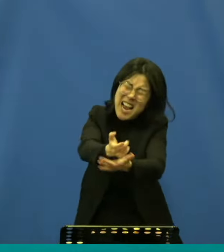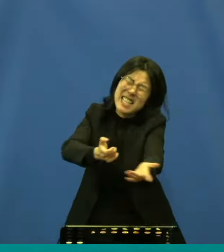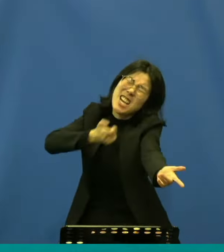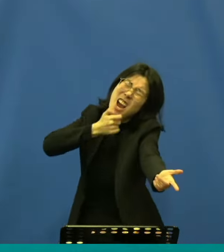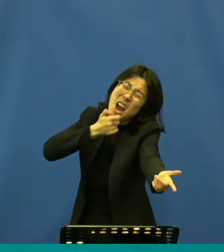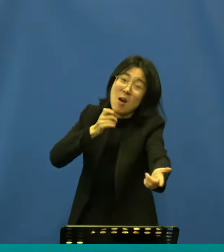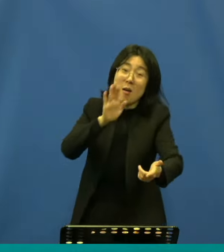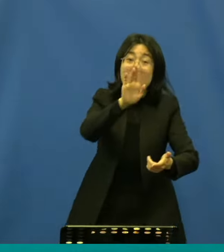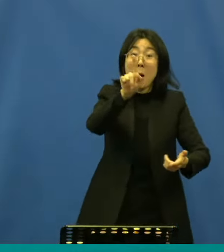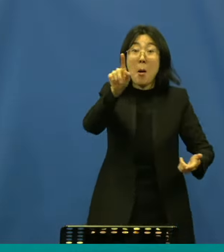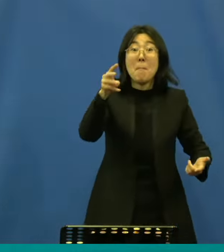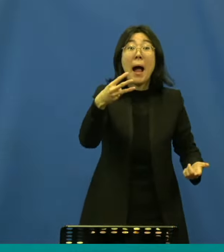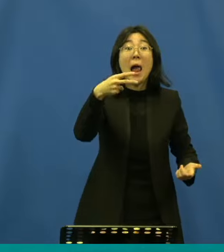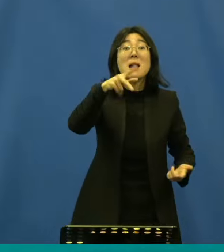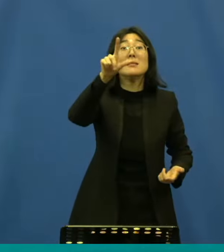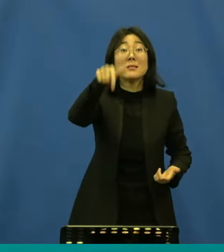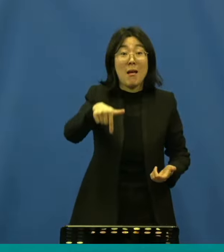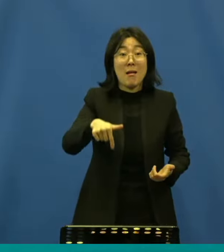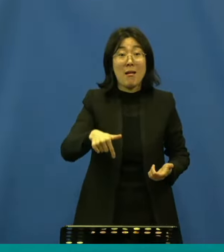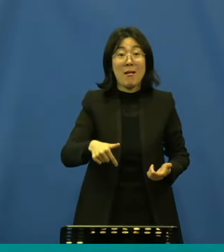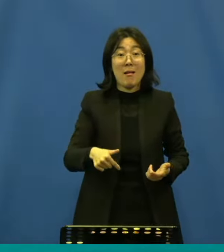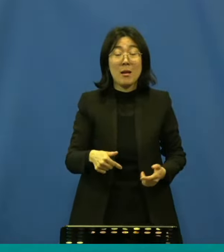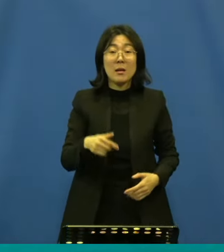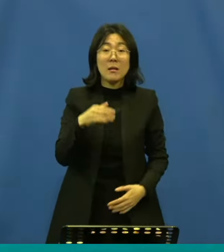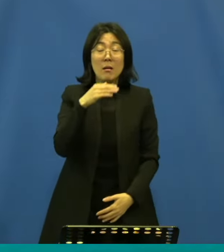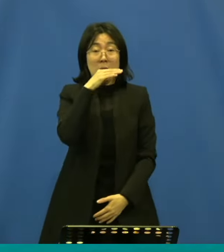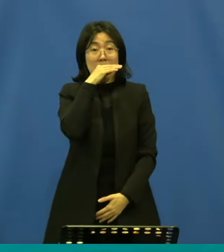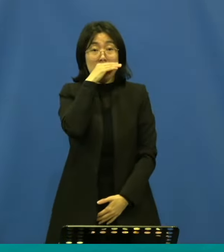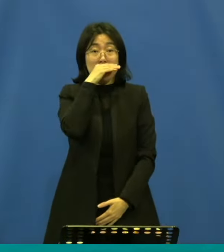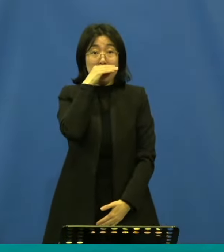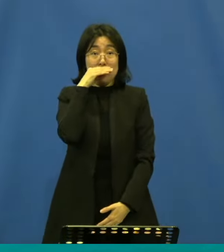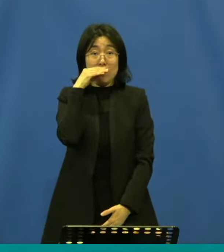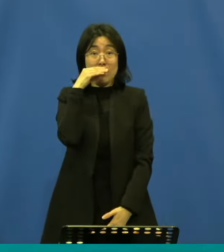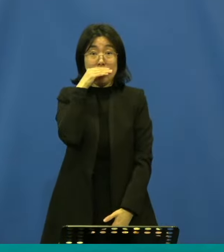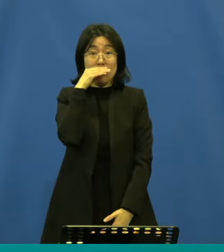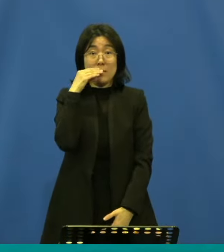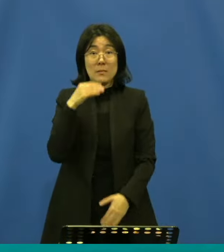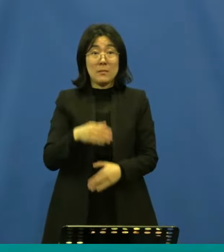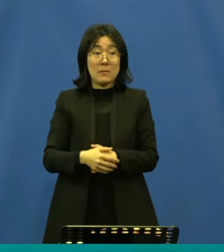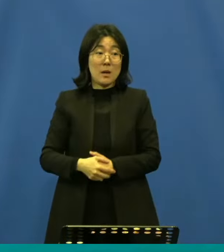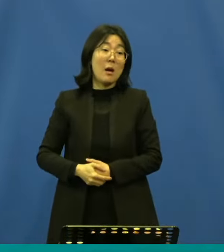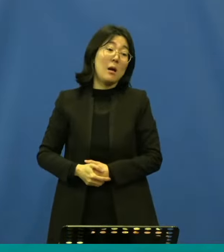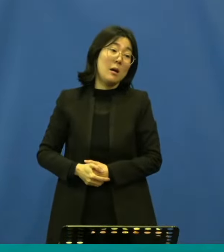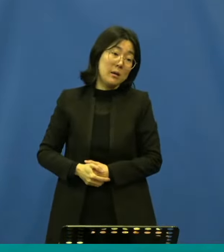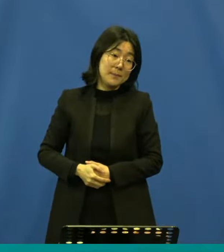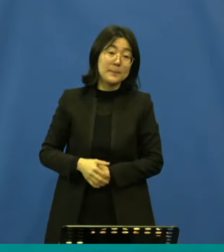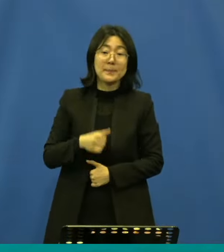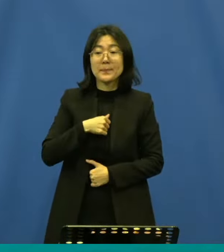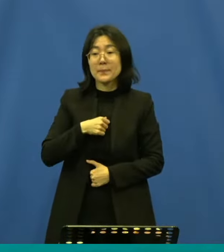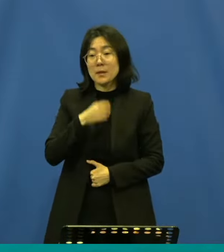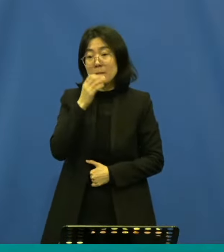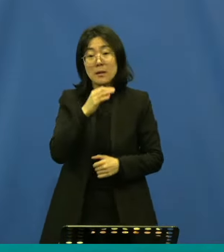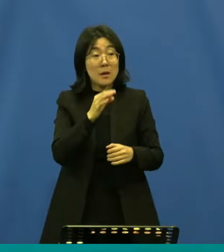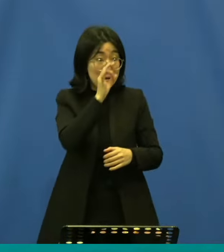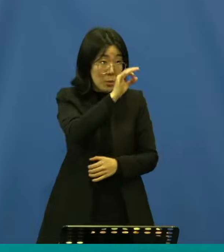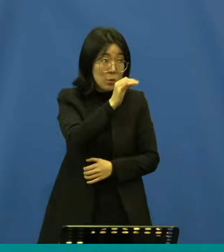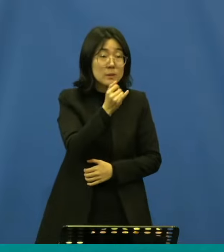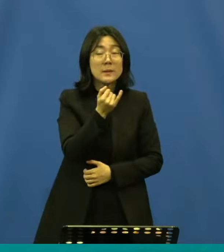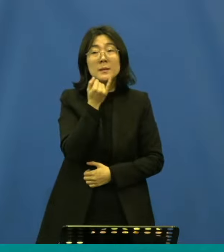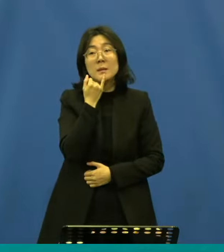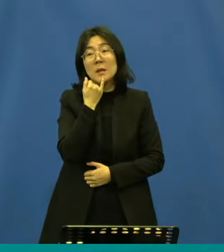이 내면이 붕괴된 이 정도의 이 선지자의 이 반응은